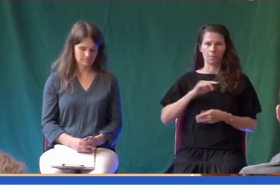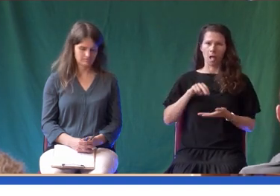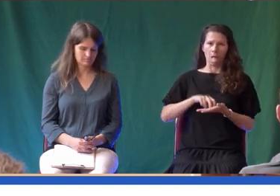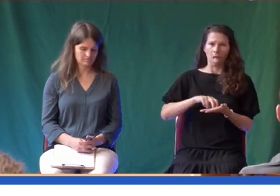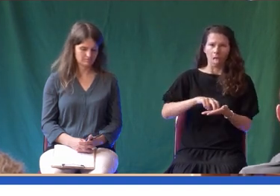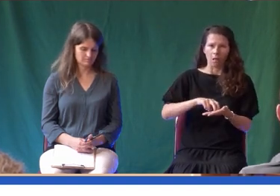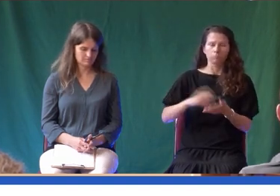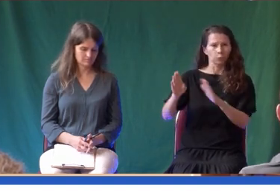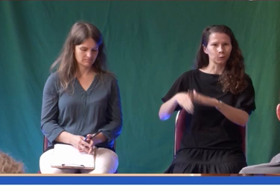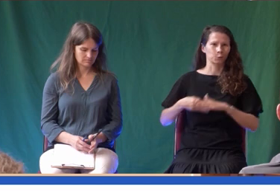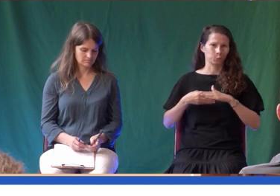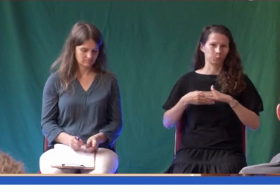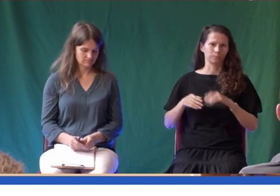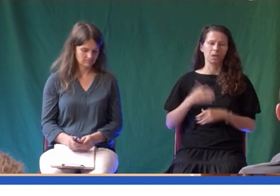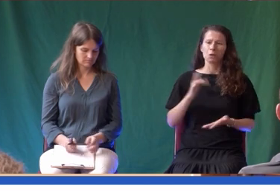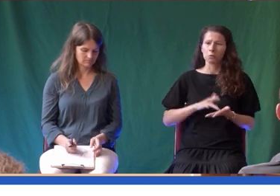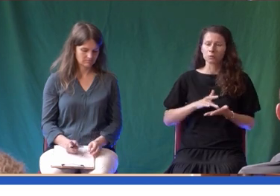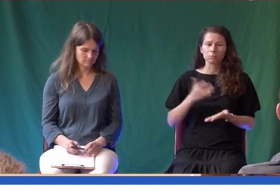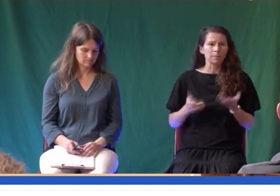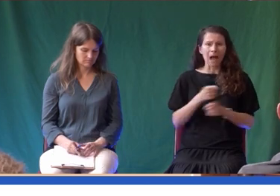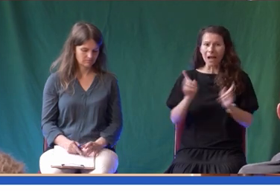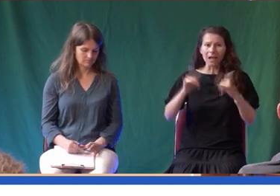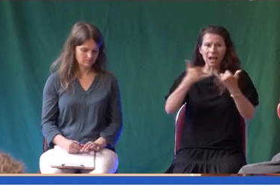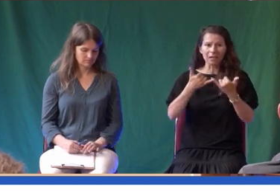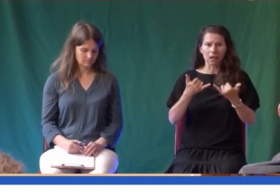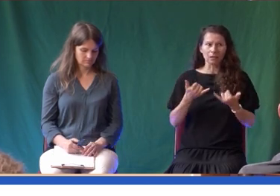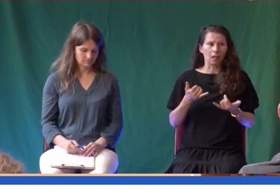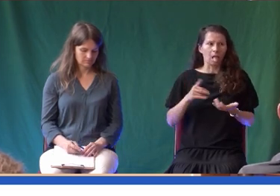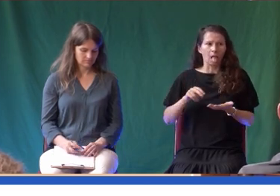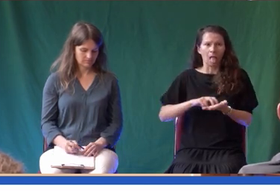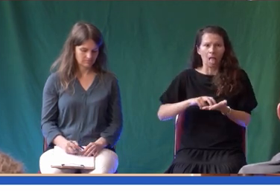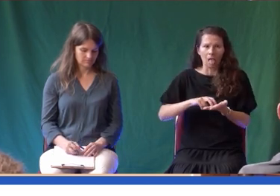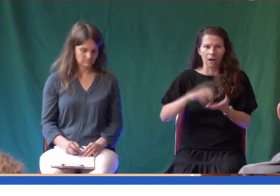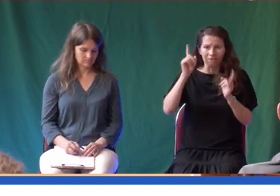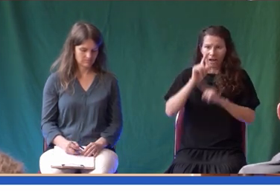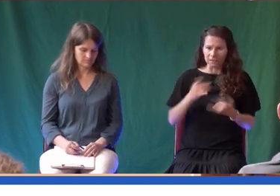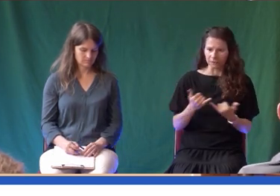alle Eltern wissen manchmal einfach nicht mehr weiter das gehört zum Elternsein dazu